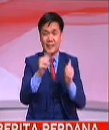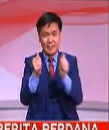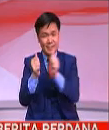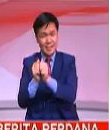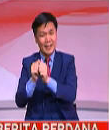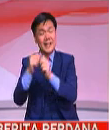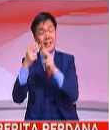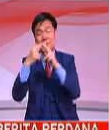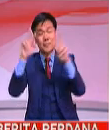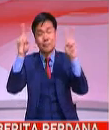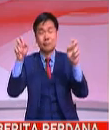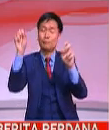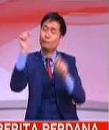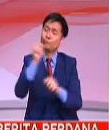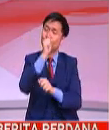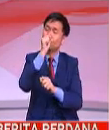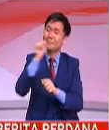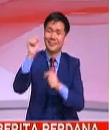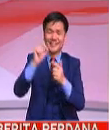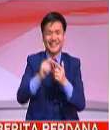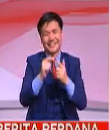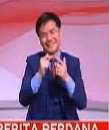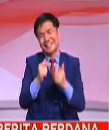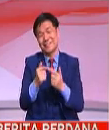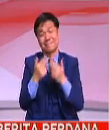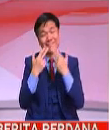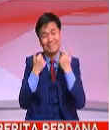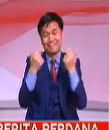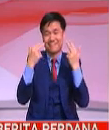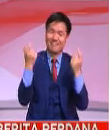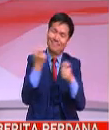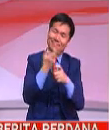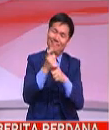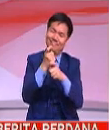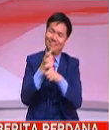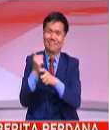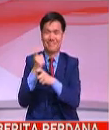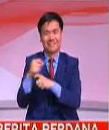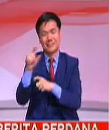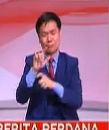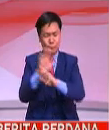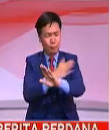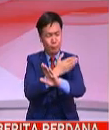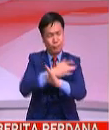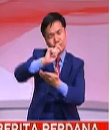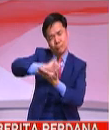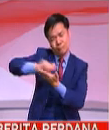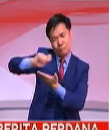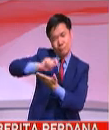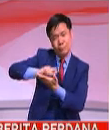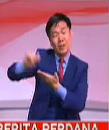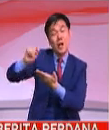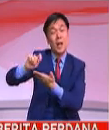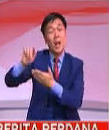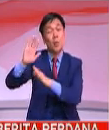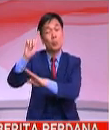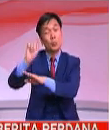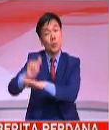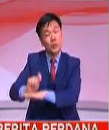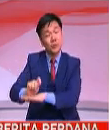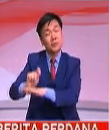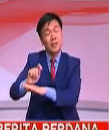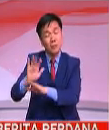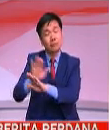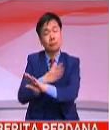Lah. Selain menyanyi dan berlawak, Pak Lah juga aktif mencipta lagu serta menulis lirik untuk lagu tradisional dan lagu